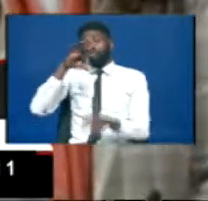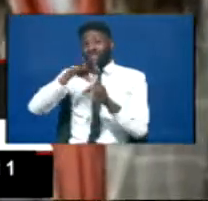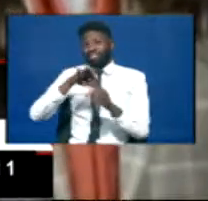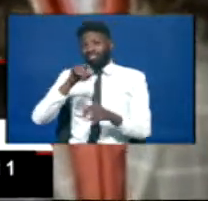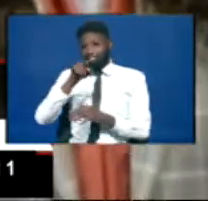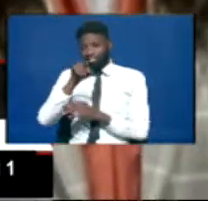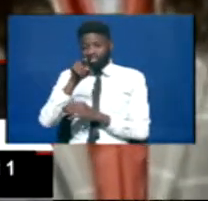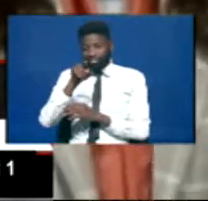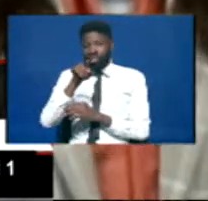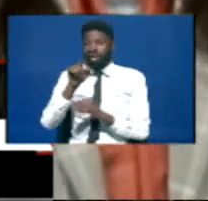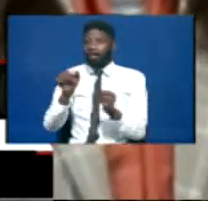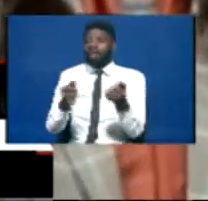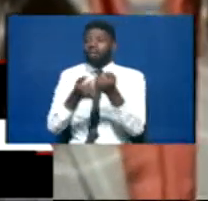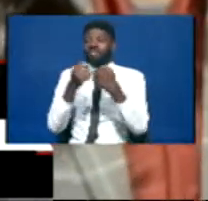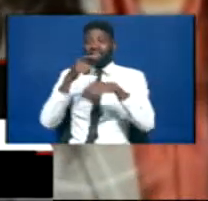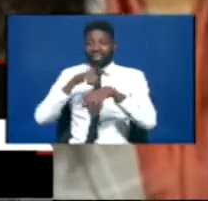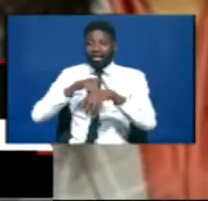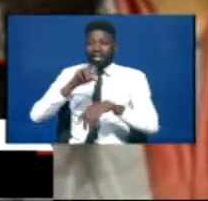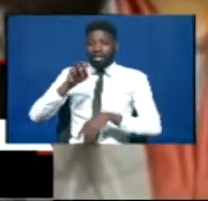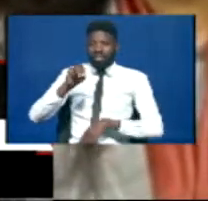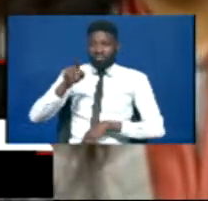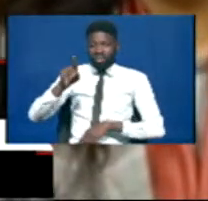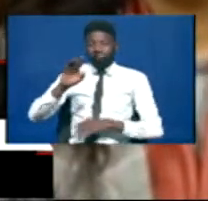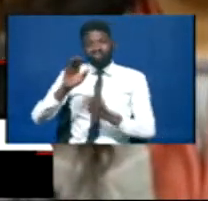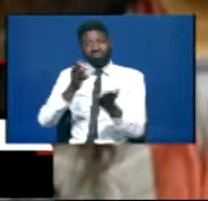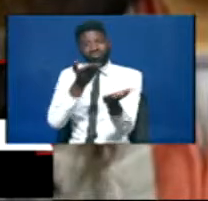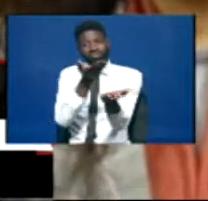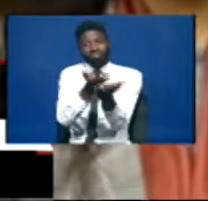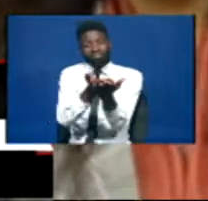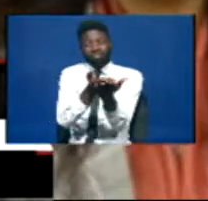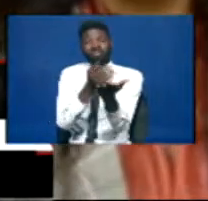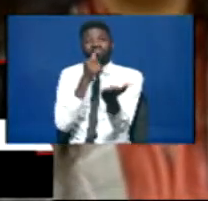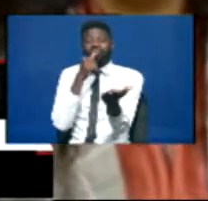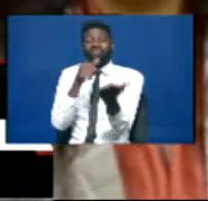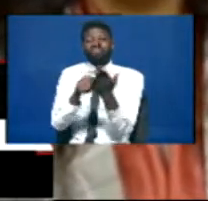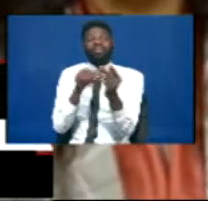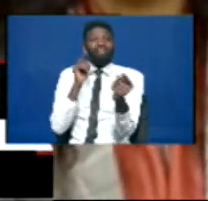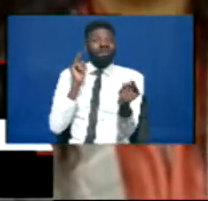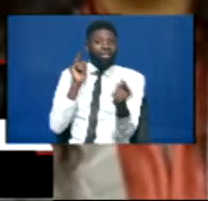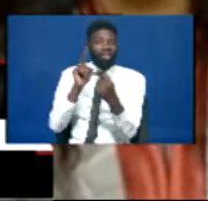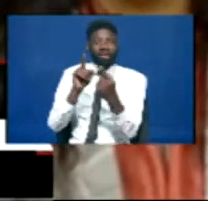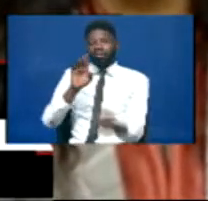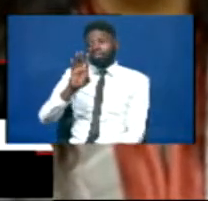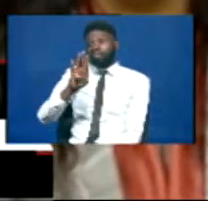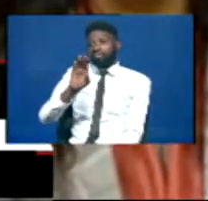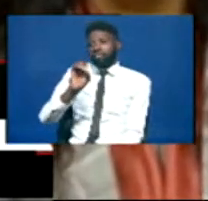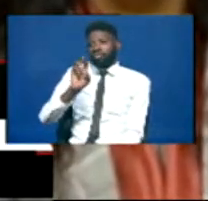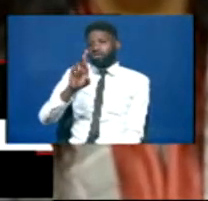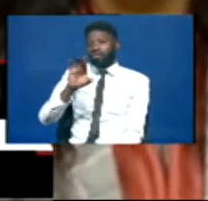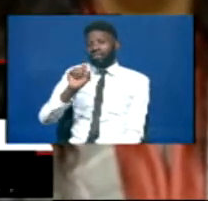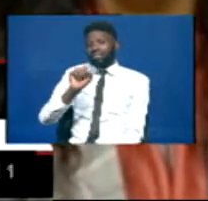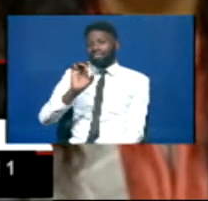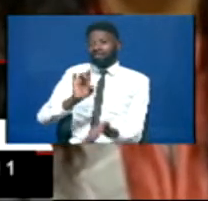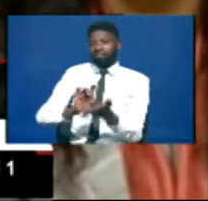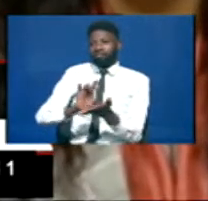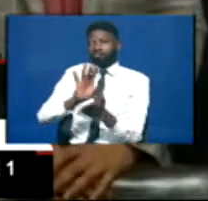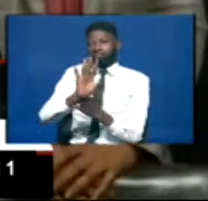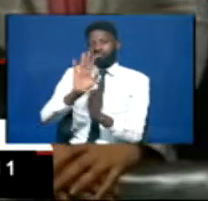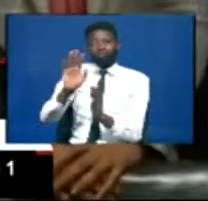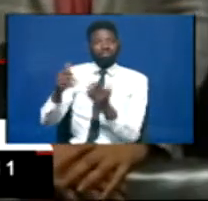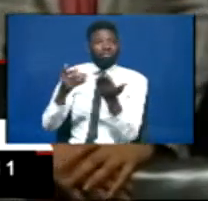ya idadi ya wabunge waliowasilisha barua za hoja ya kutokuwa na imani naye zilizowasilishwa kwa Brady